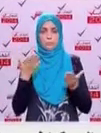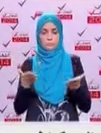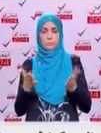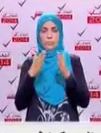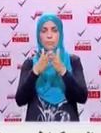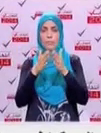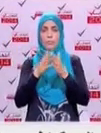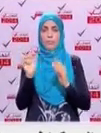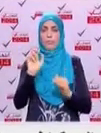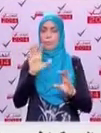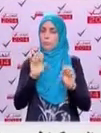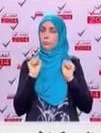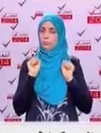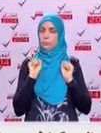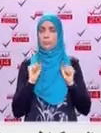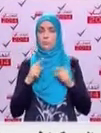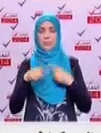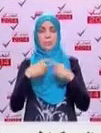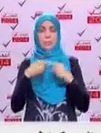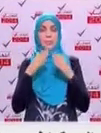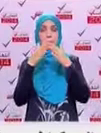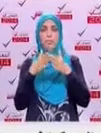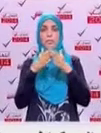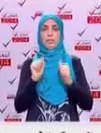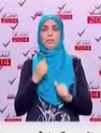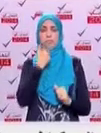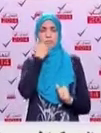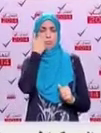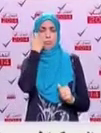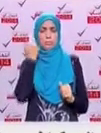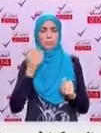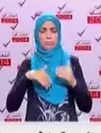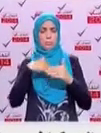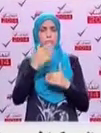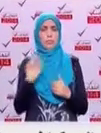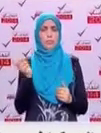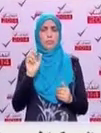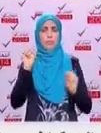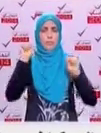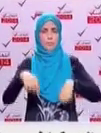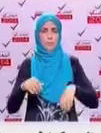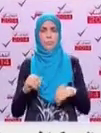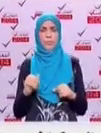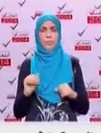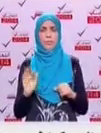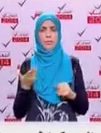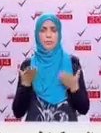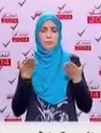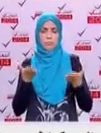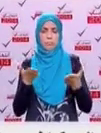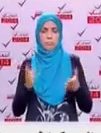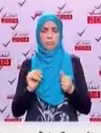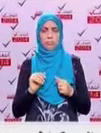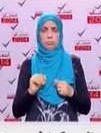ناش باش نتخلوا عليه. من العار كذلك ومن غير المقبول أن تبقى شريط